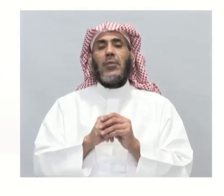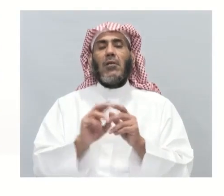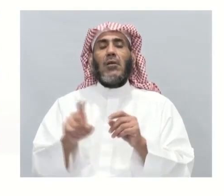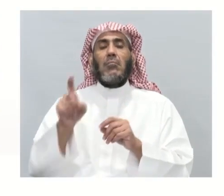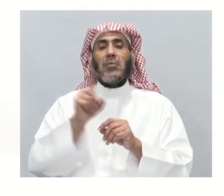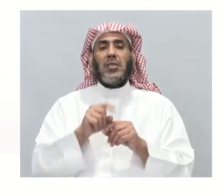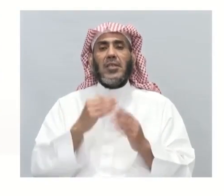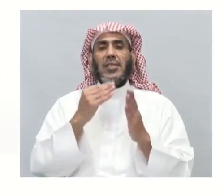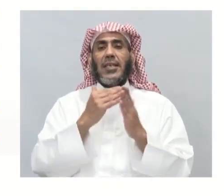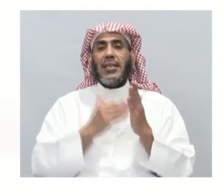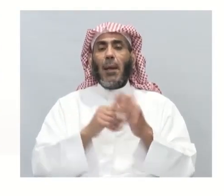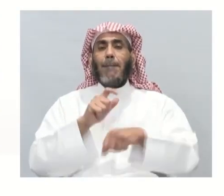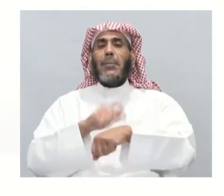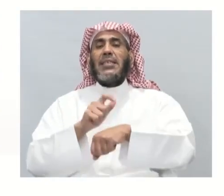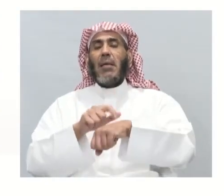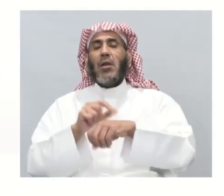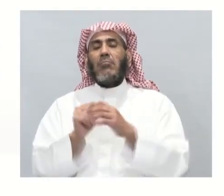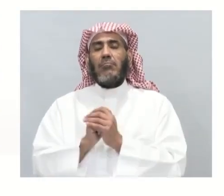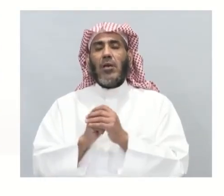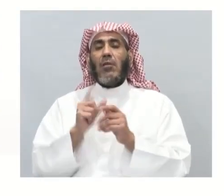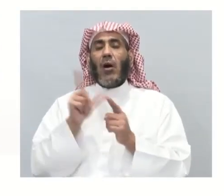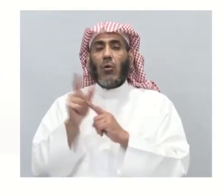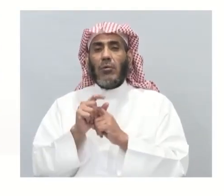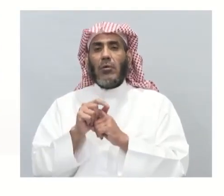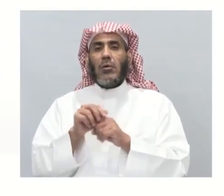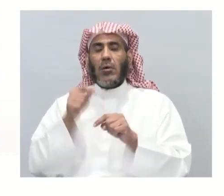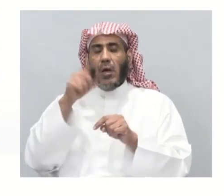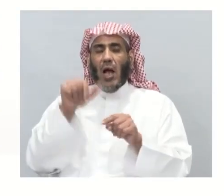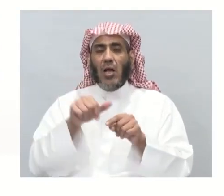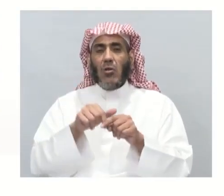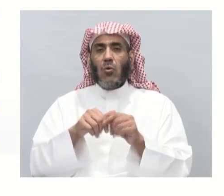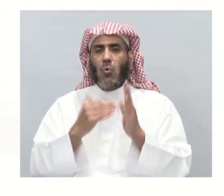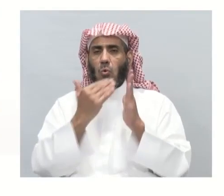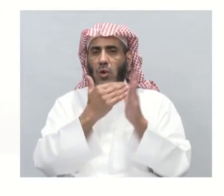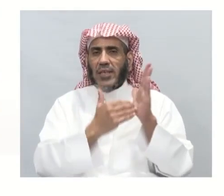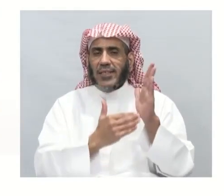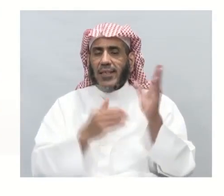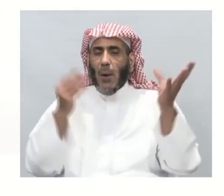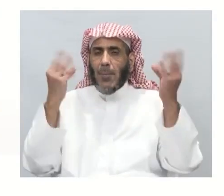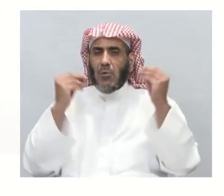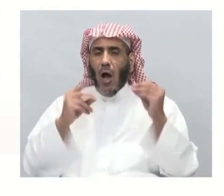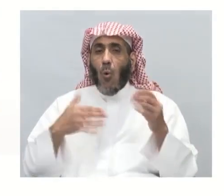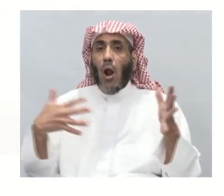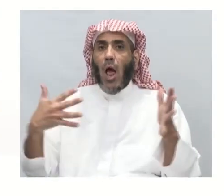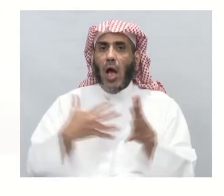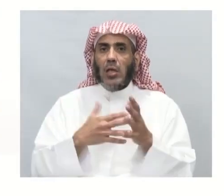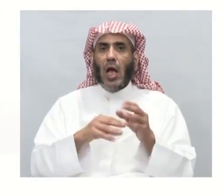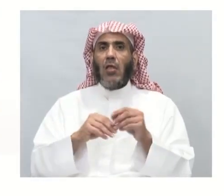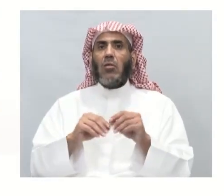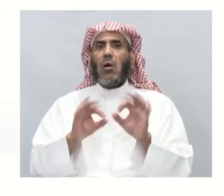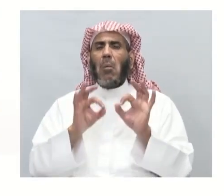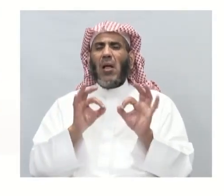مساله الترتيب الزمني في الفقره التي تليها في قوله حيث يسرد المعلومات او الاحداث بحسب